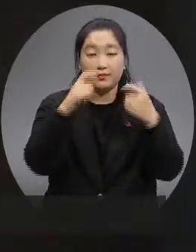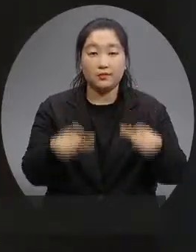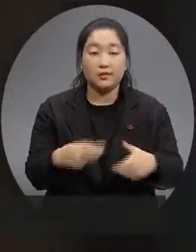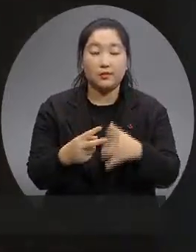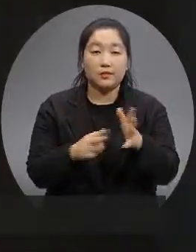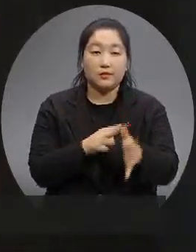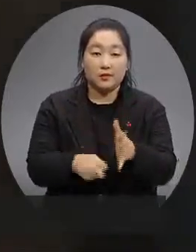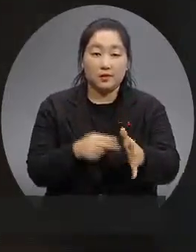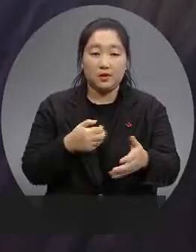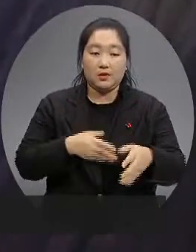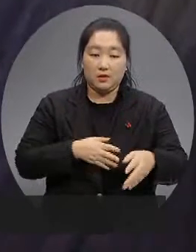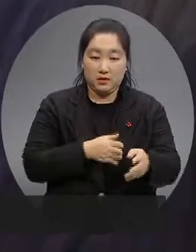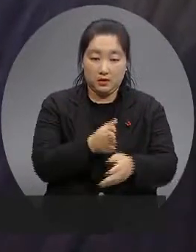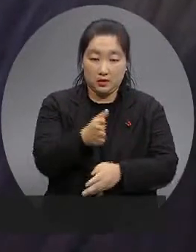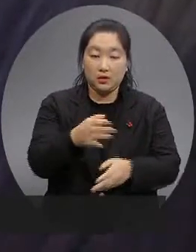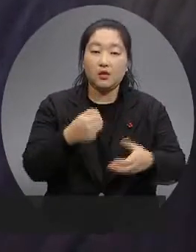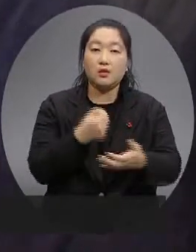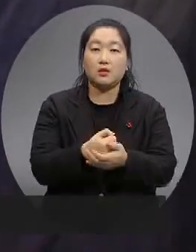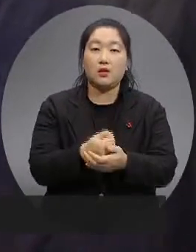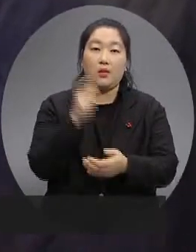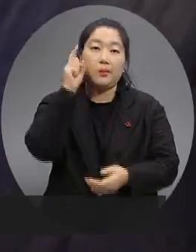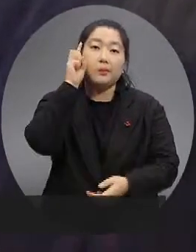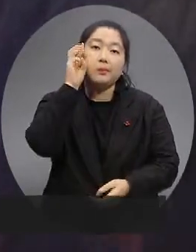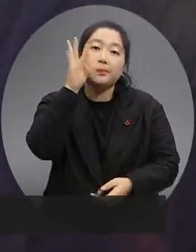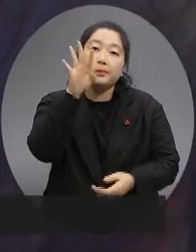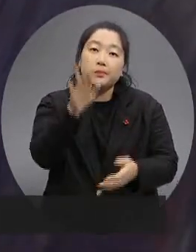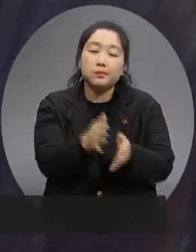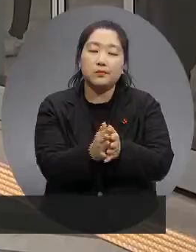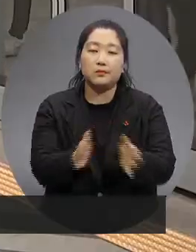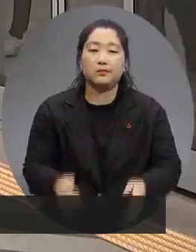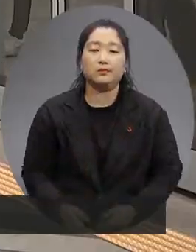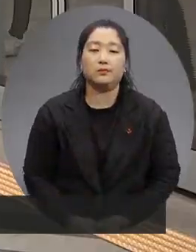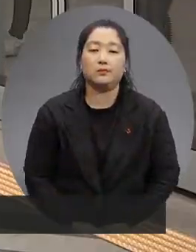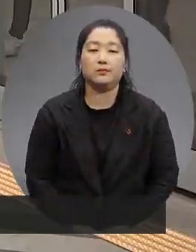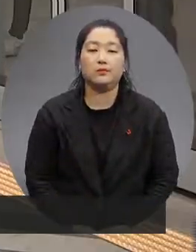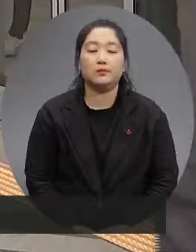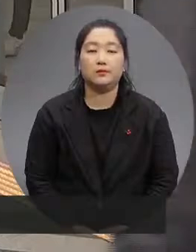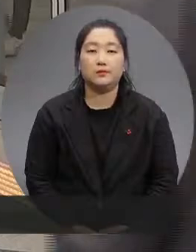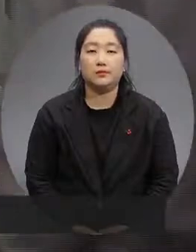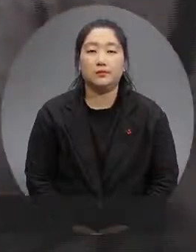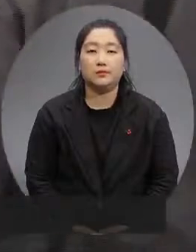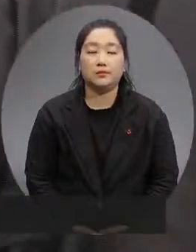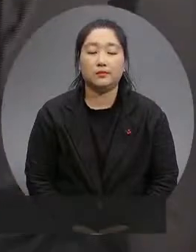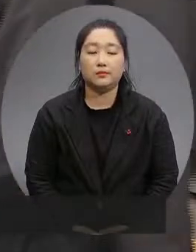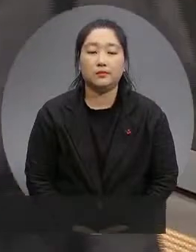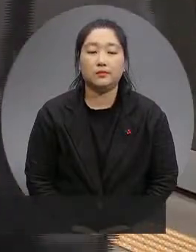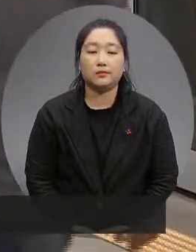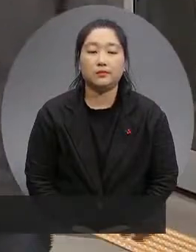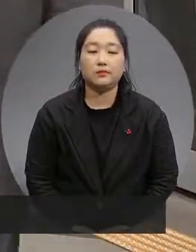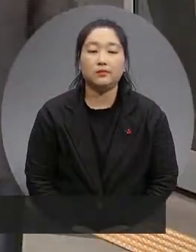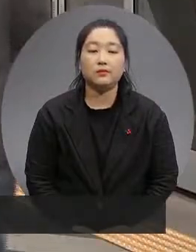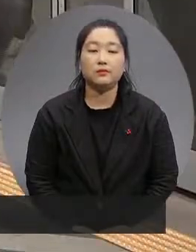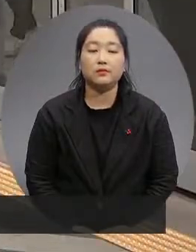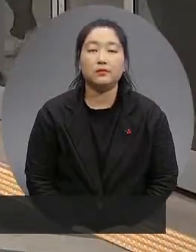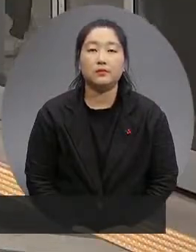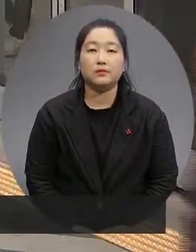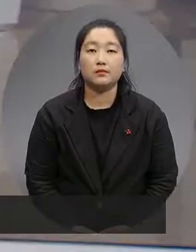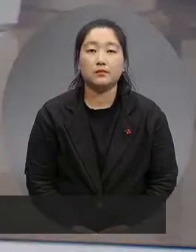광역철도 노선 결정 카운트다운이 시작됐습니다. MBC 뉴스 정재영입니다.